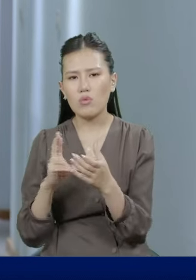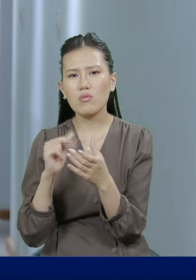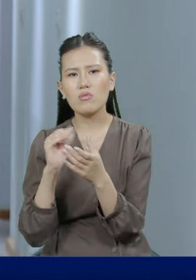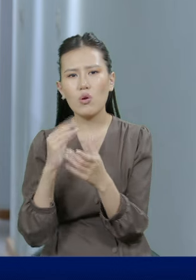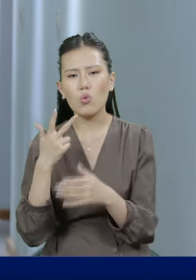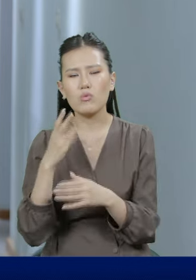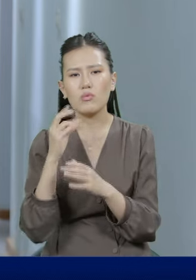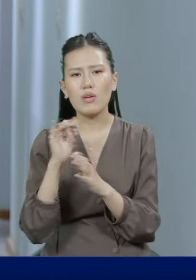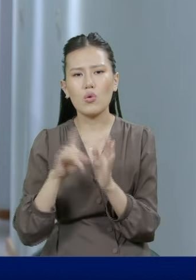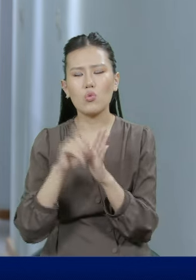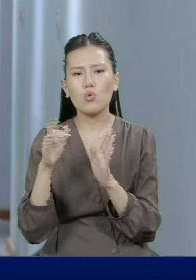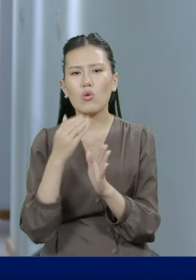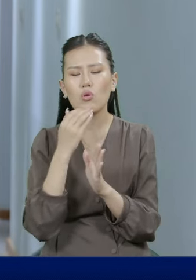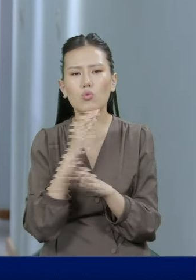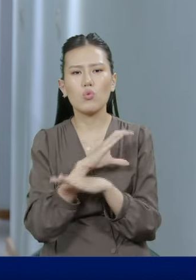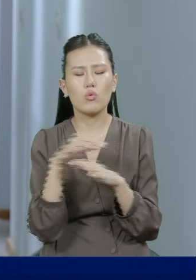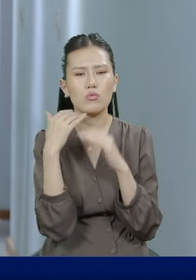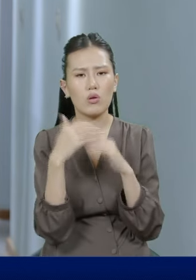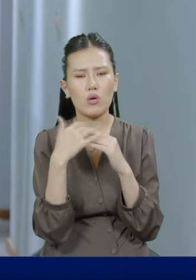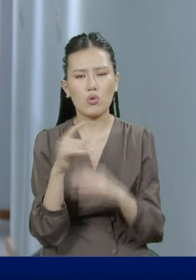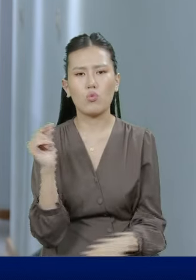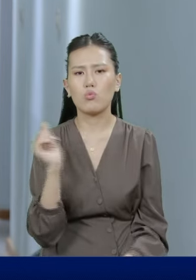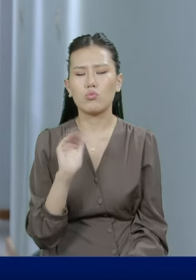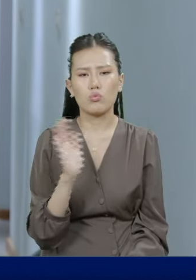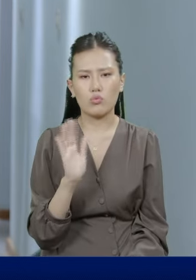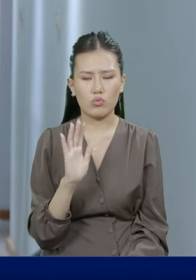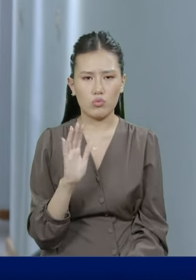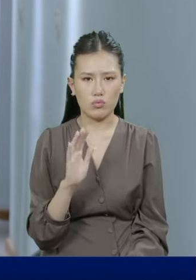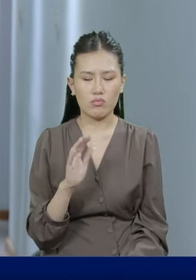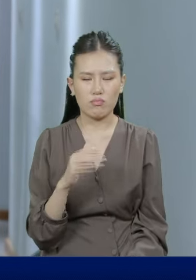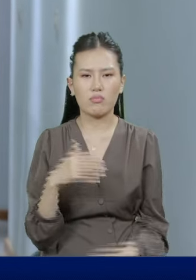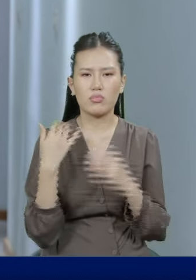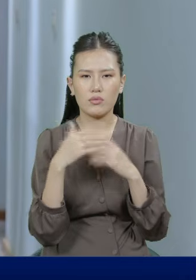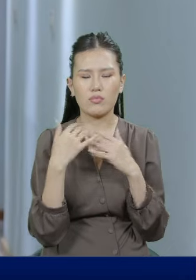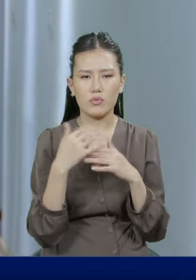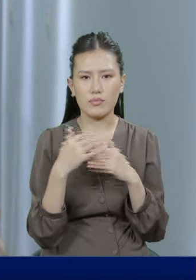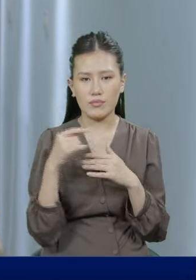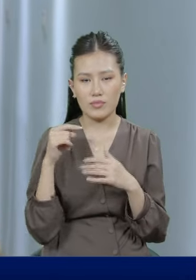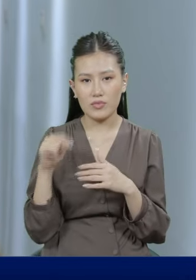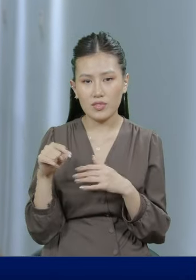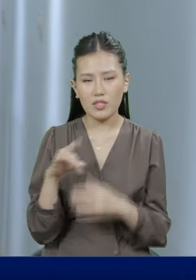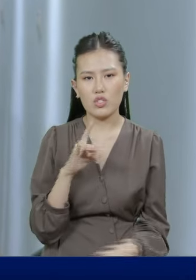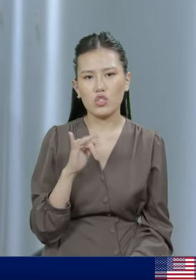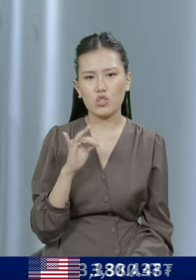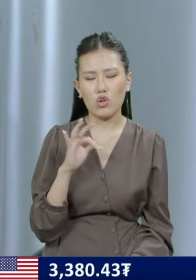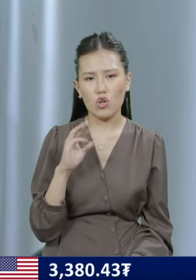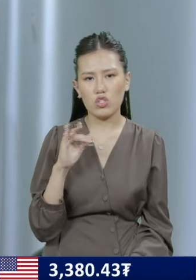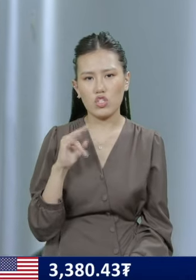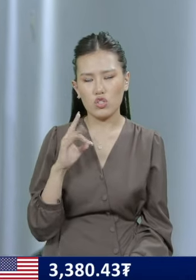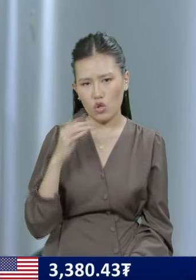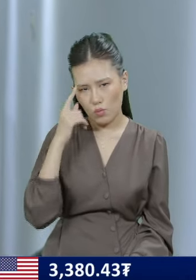богино хугацааны сургалтыг өндөлбөргүй зарлж зохион байгуулж байгаа. Тэгээд энэхүү үйл ажиллагааг маань Rio Tinto Монгол компани